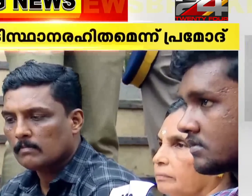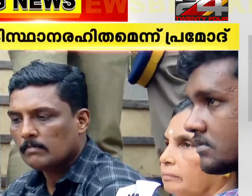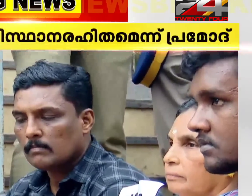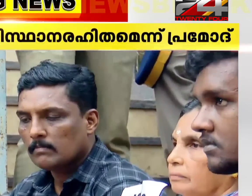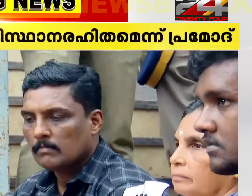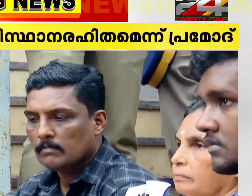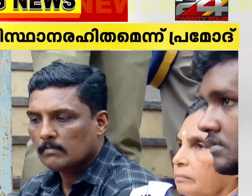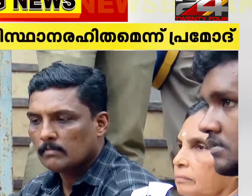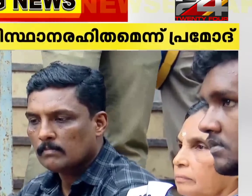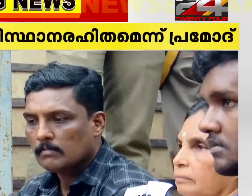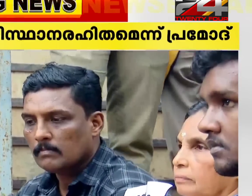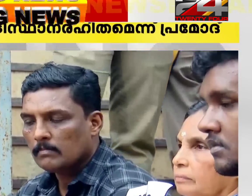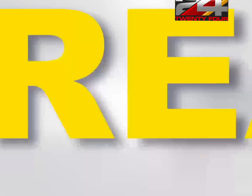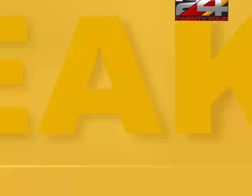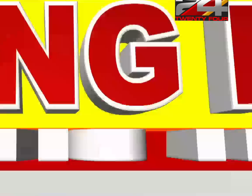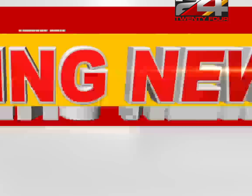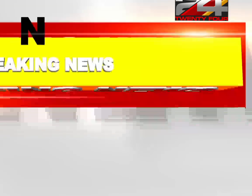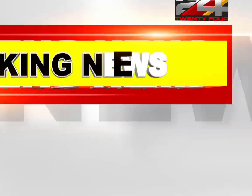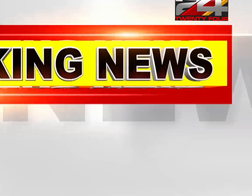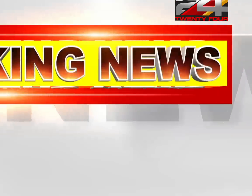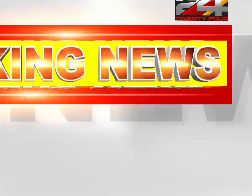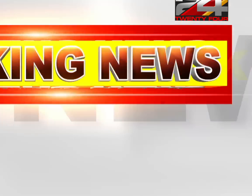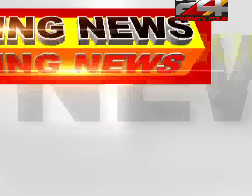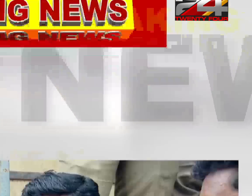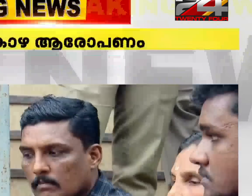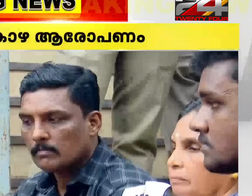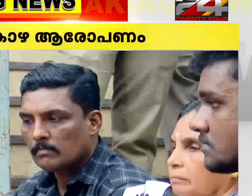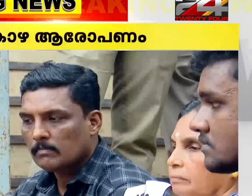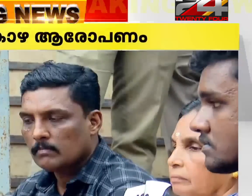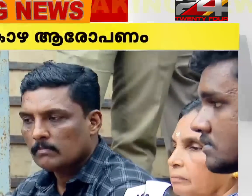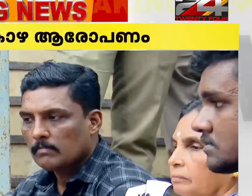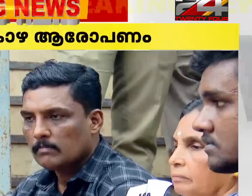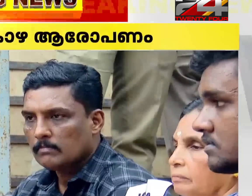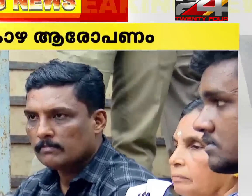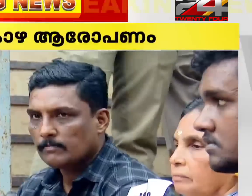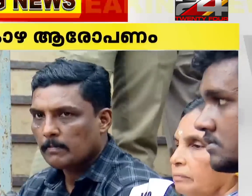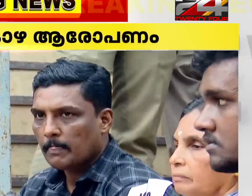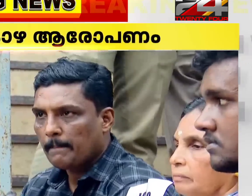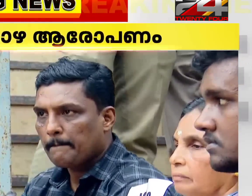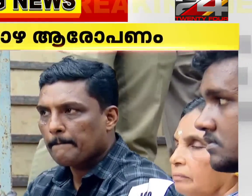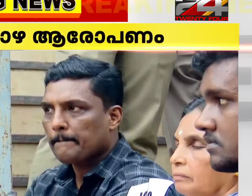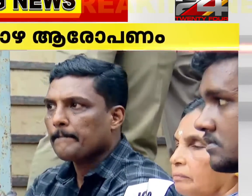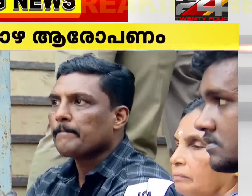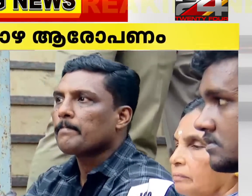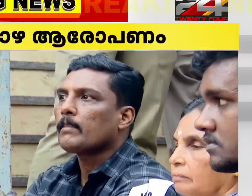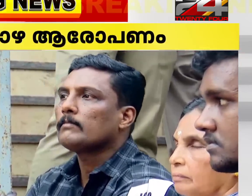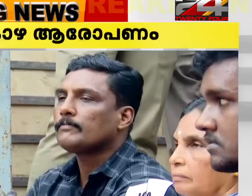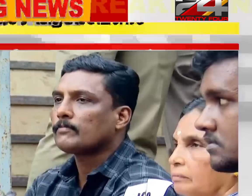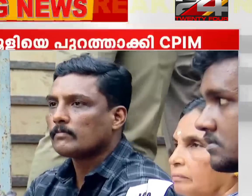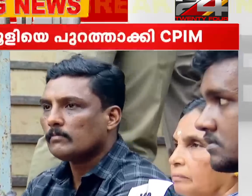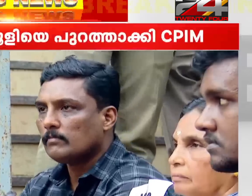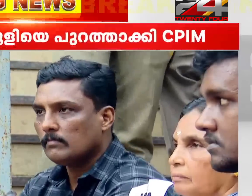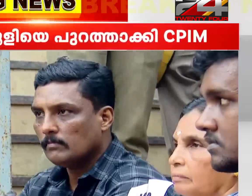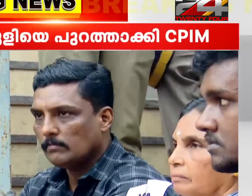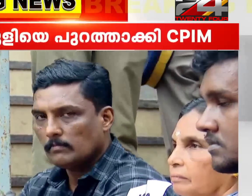വലിയ അഴിമതിയാണ്, അത്തരത്തിൽ എന്തെങ്കിലും നടന്നിട്ടുണ്ടെങ്കിൽ അതിൽ നടപടി ഉണ്ടാകണം. അതുകൊണ്ട് സാധ്യമായ ഏജൻസികൾക്ക് മുഴുവൻ മുൻപിൽ പരാതി നൽകുമെന്ന് കൂടി പ്രമോദ്